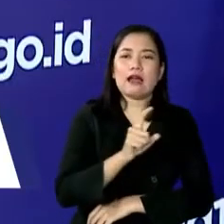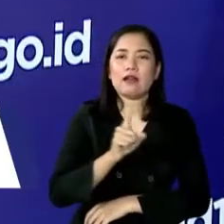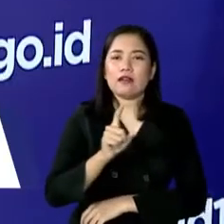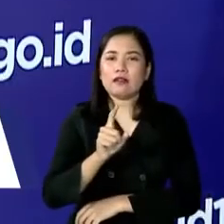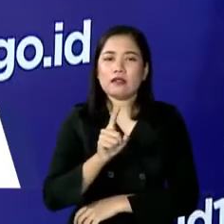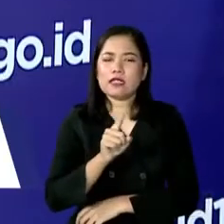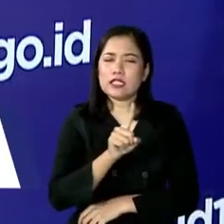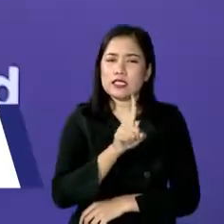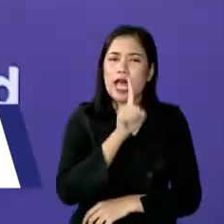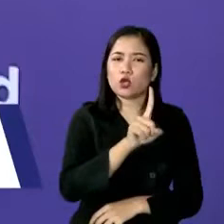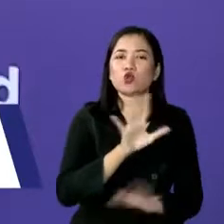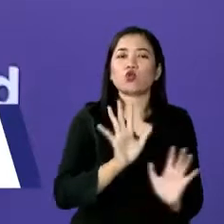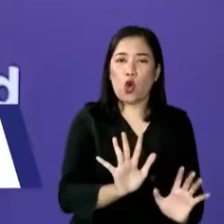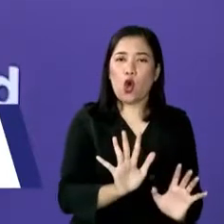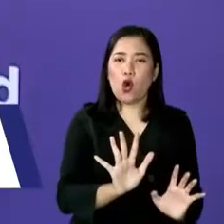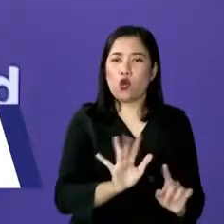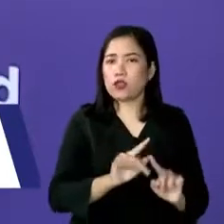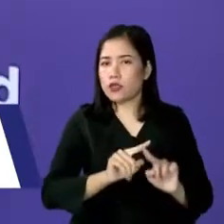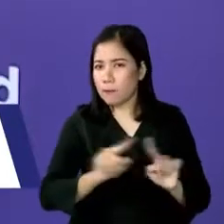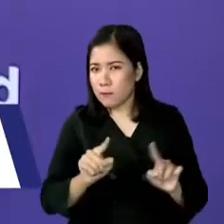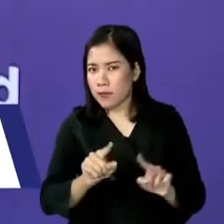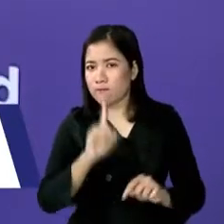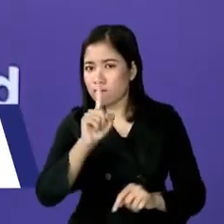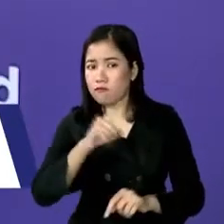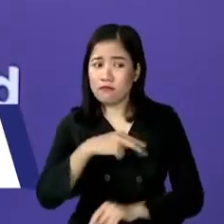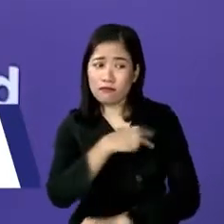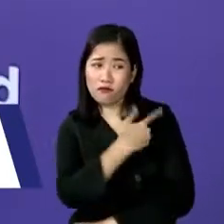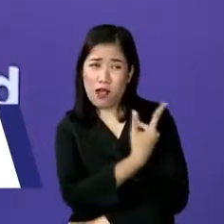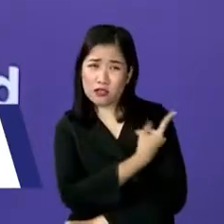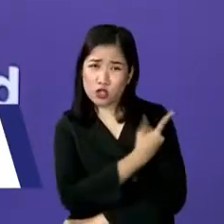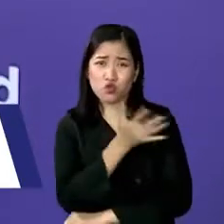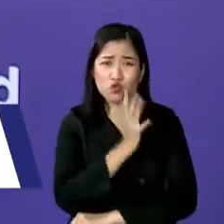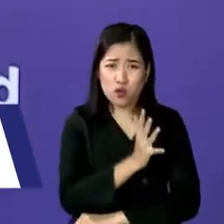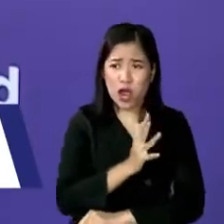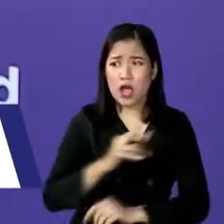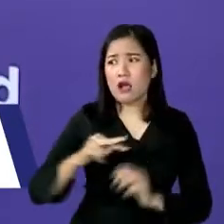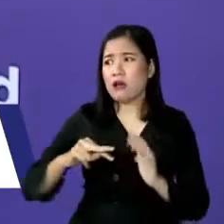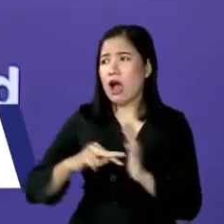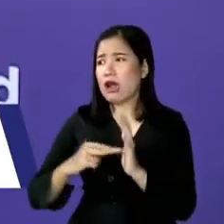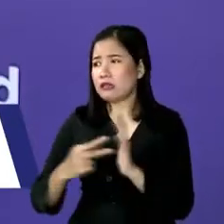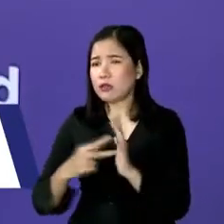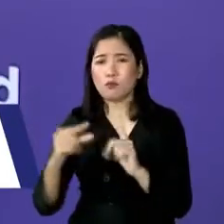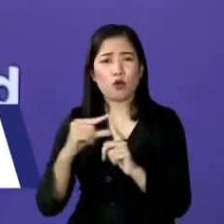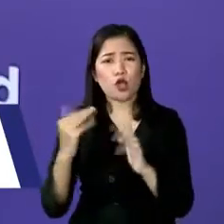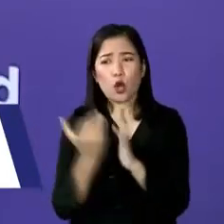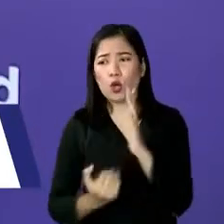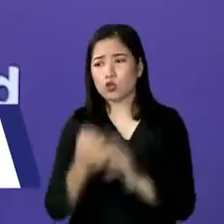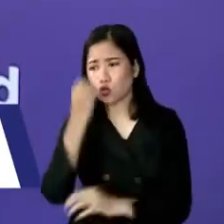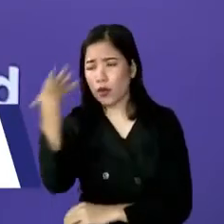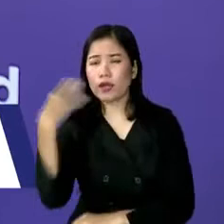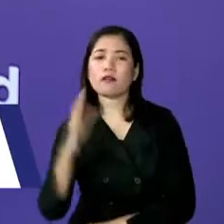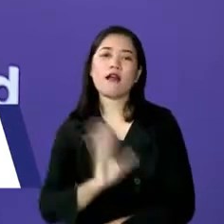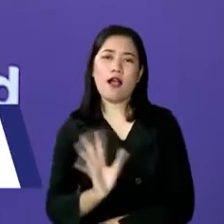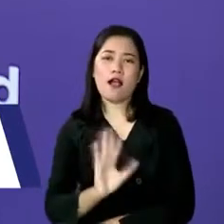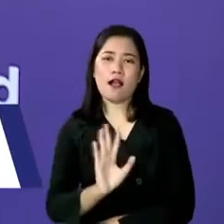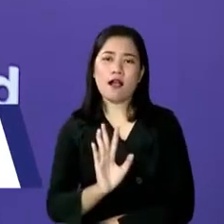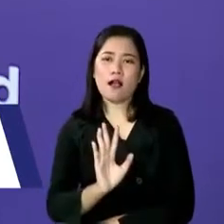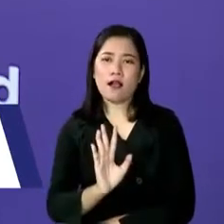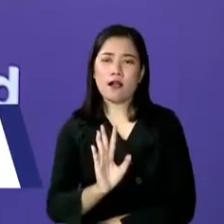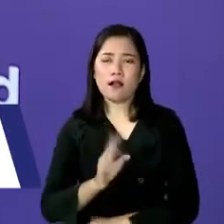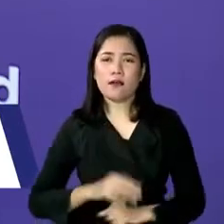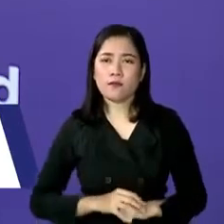tetapi bukan berarti dengan adanya vaksin lalu kita melupakan protokol kesehatan kita yang sudah kita lakukan